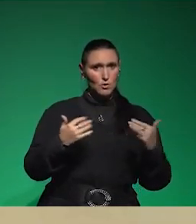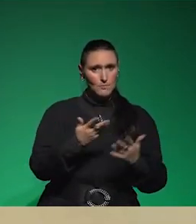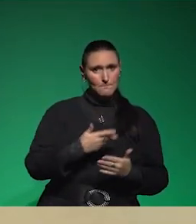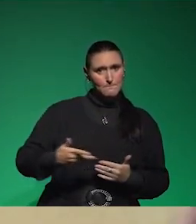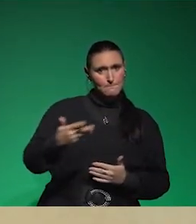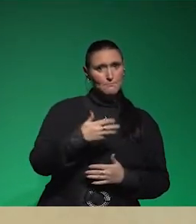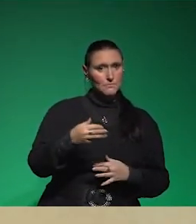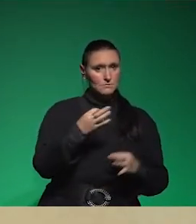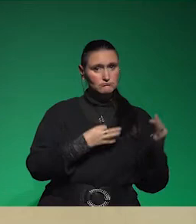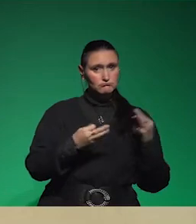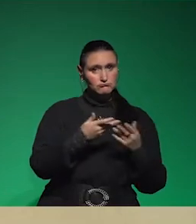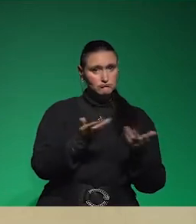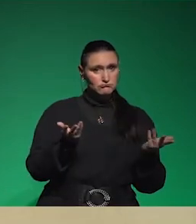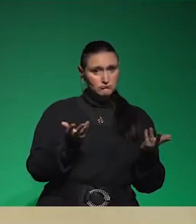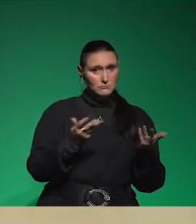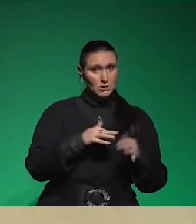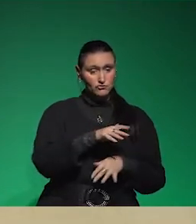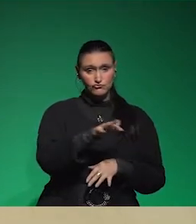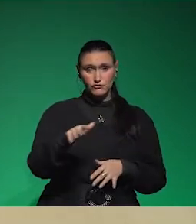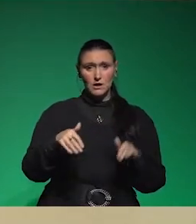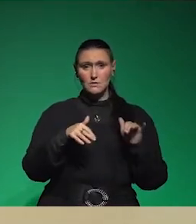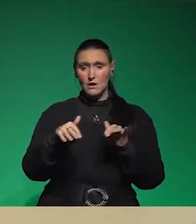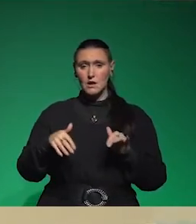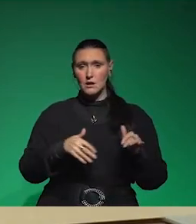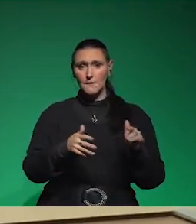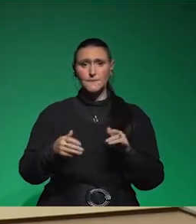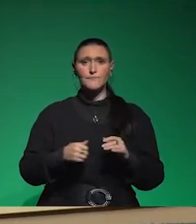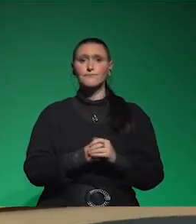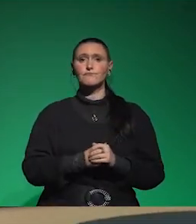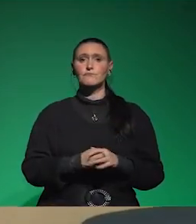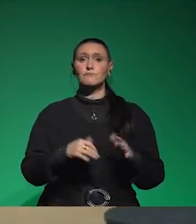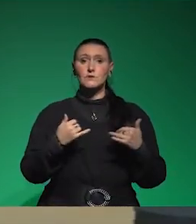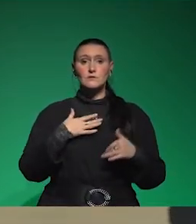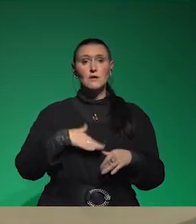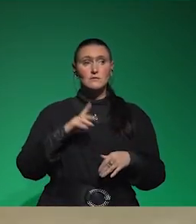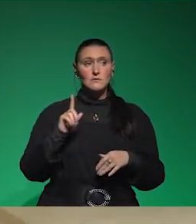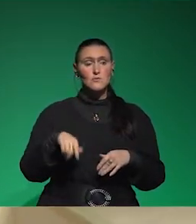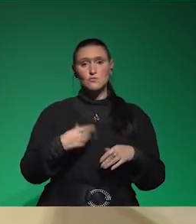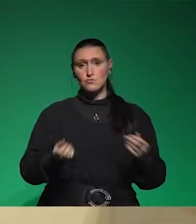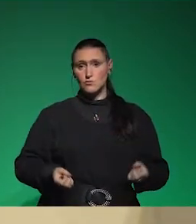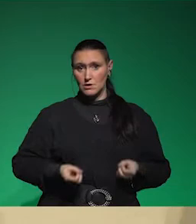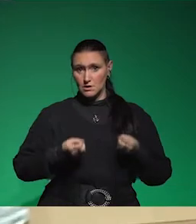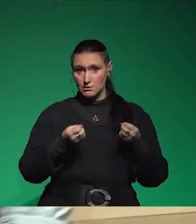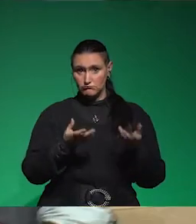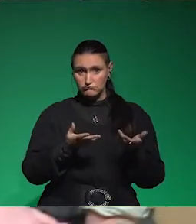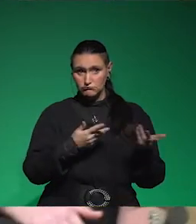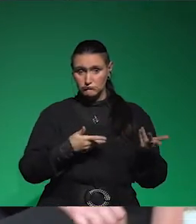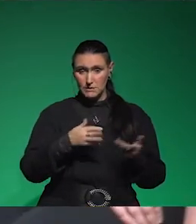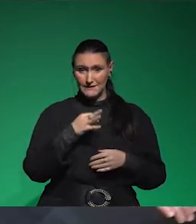zu fragen, ob Sie Fragen haben, die Sie jetzt gerne stellen würden an unsere